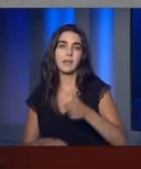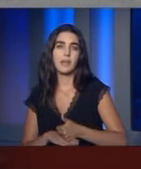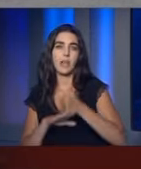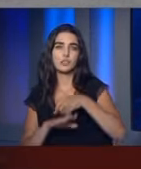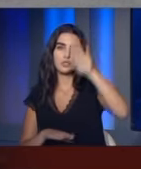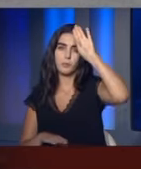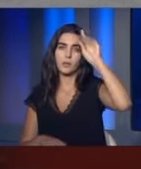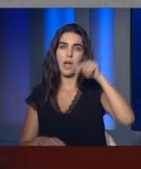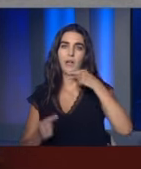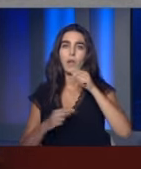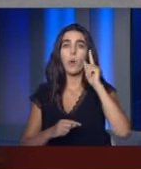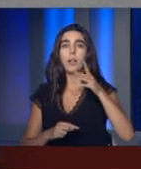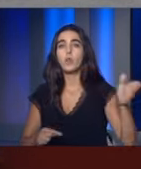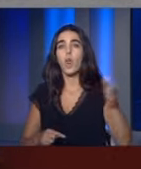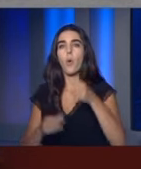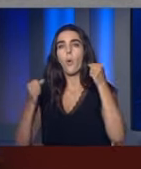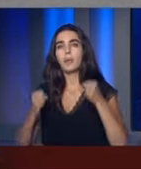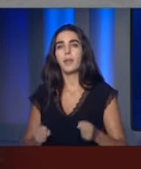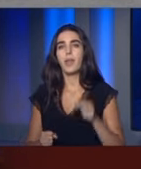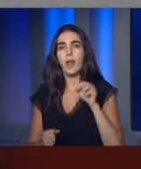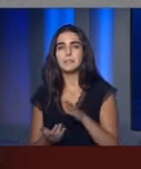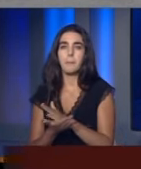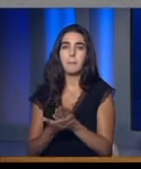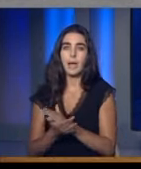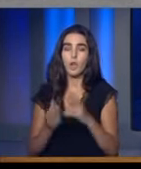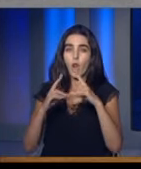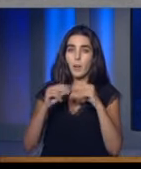الدولة يبدأ عبر انتخاب رئيس جديد للجمهورية،